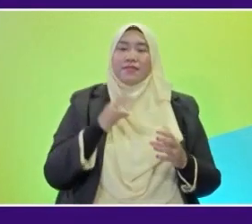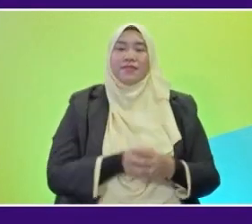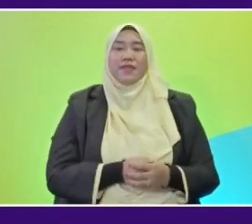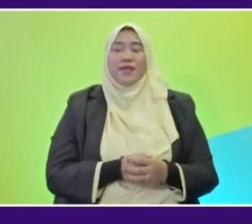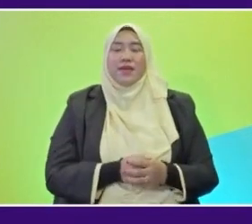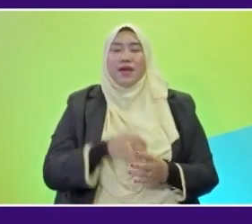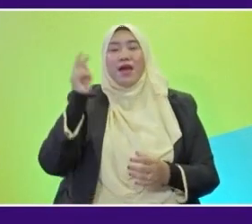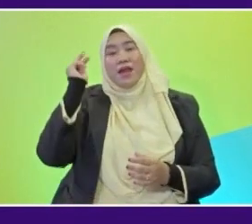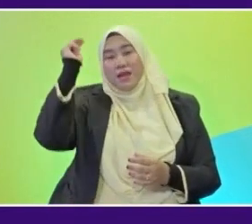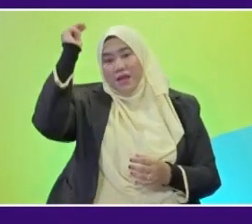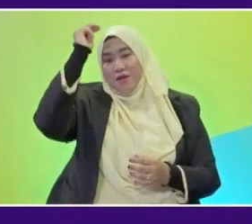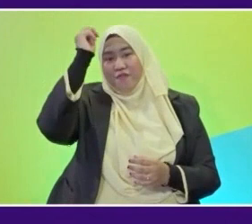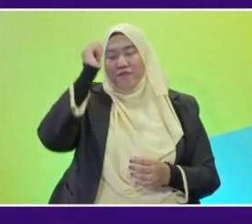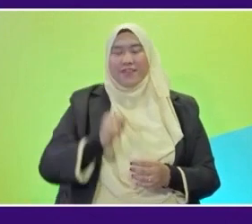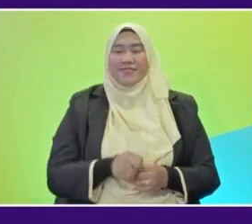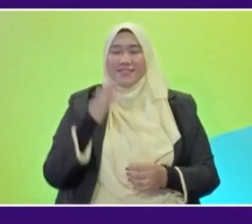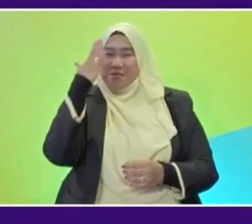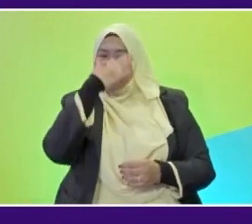Nafis Imran